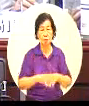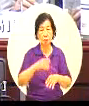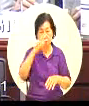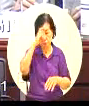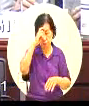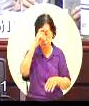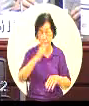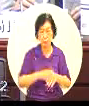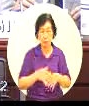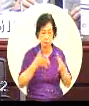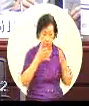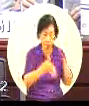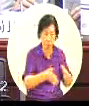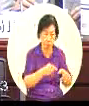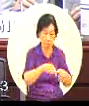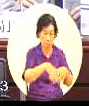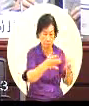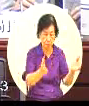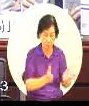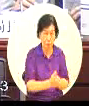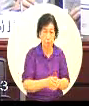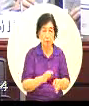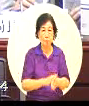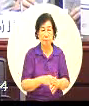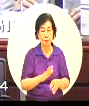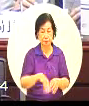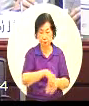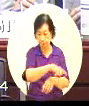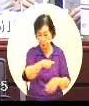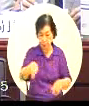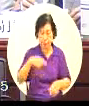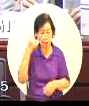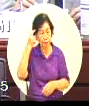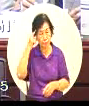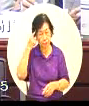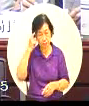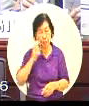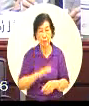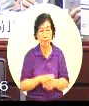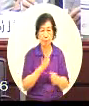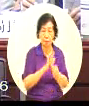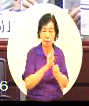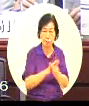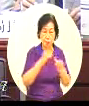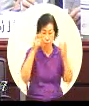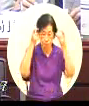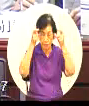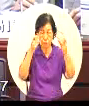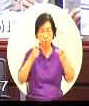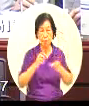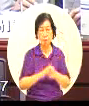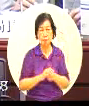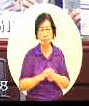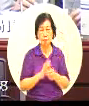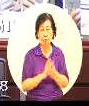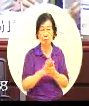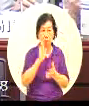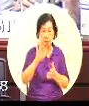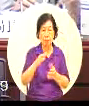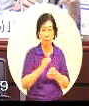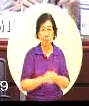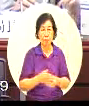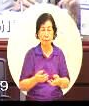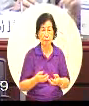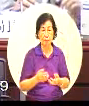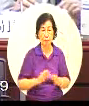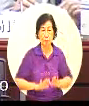着这个部分看因安尼去思考啊，为了高雄成为将来进步成